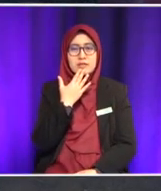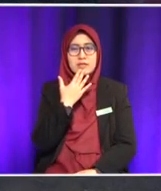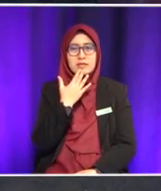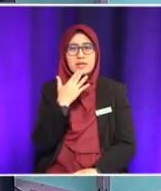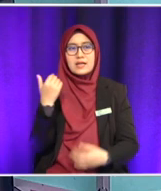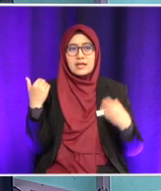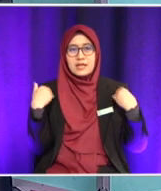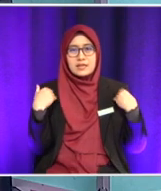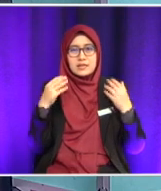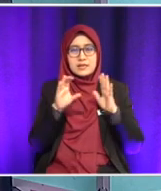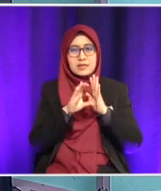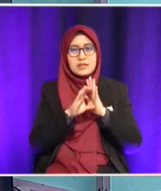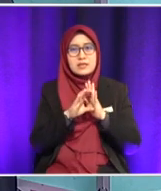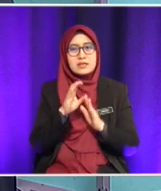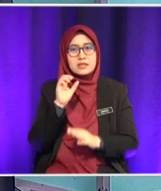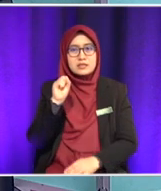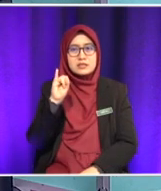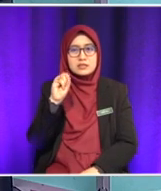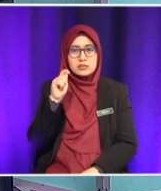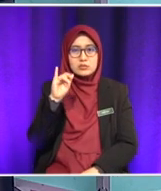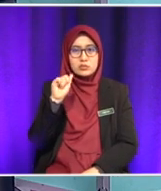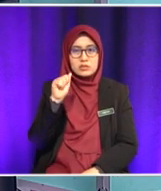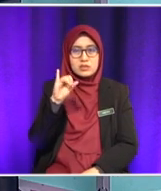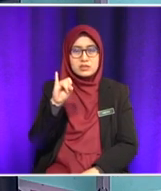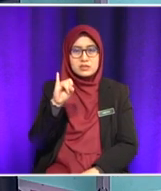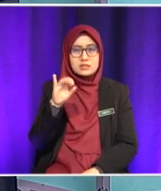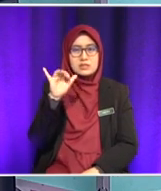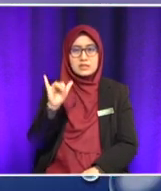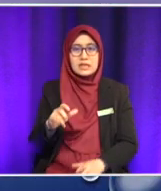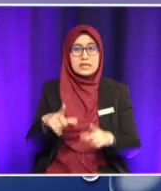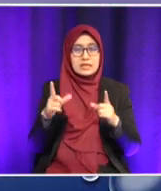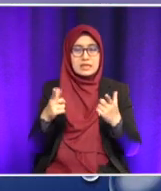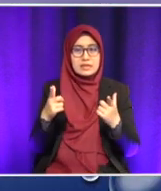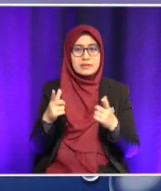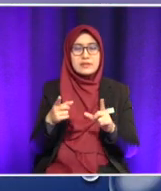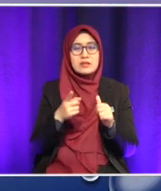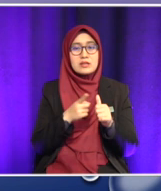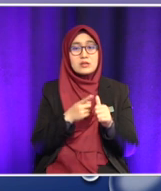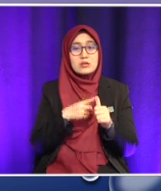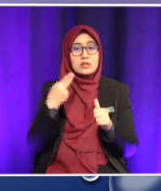yang pertama warna hijau mendengar Luhan seksual